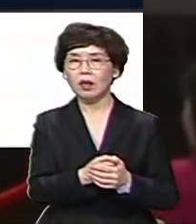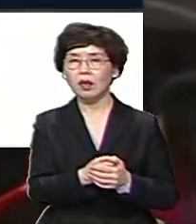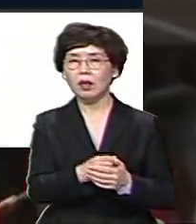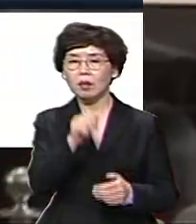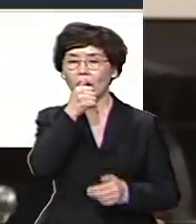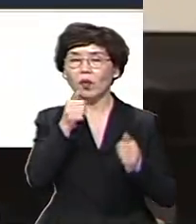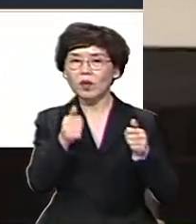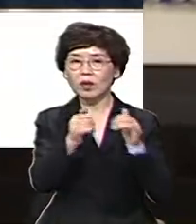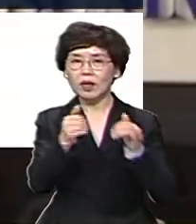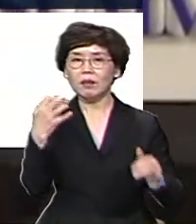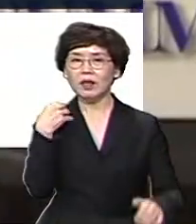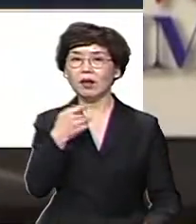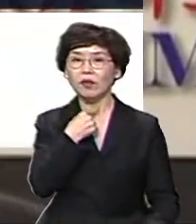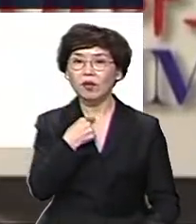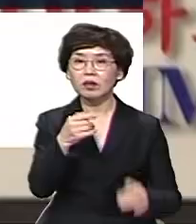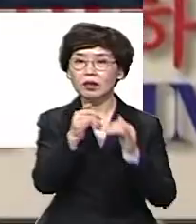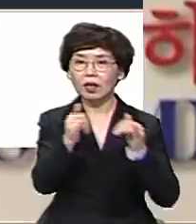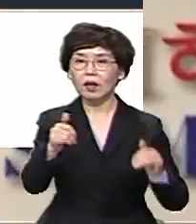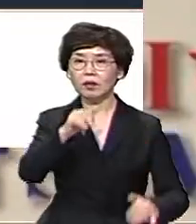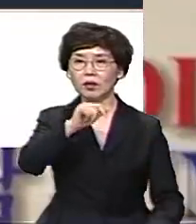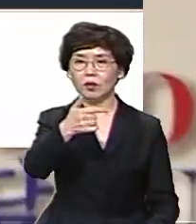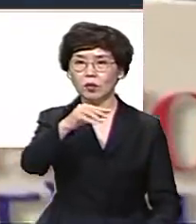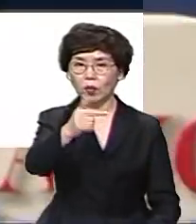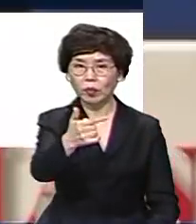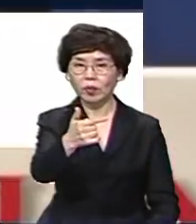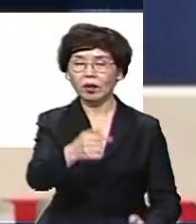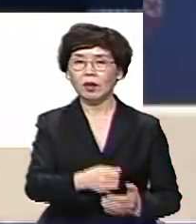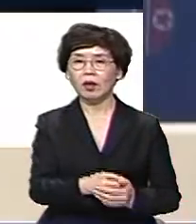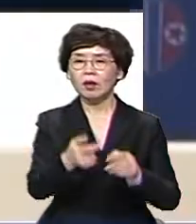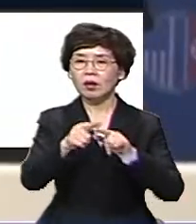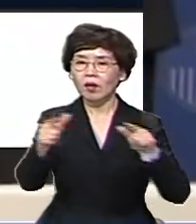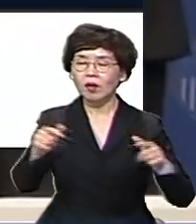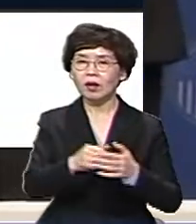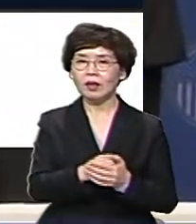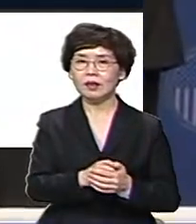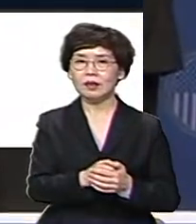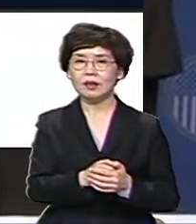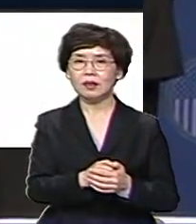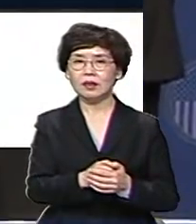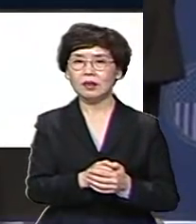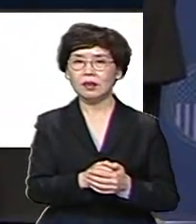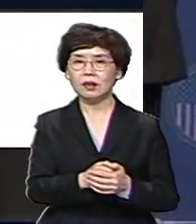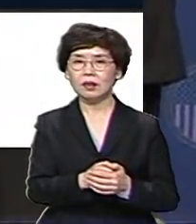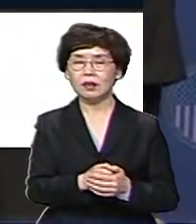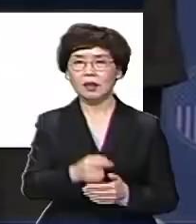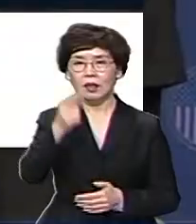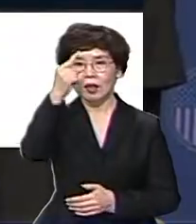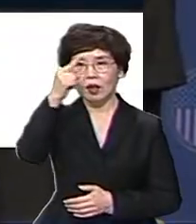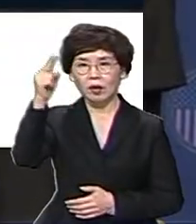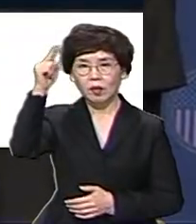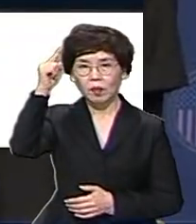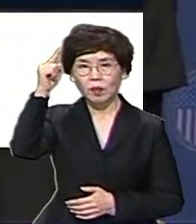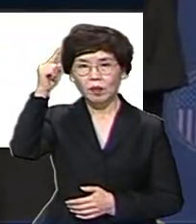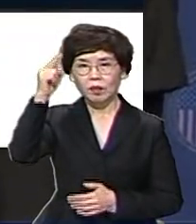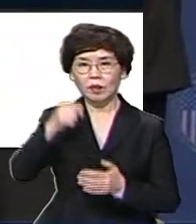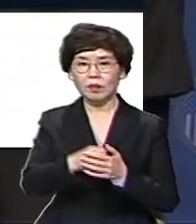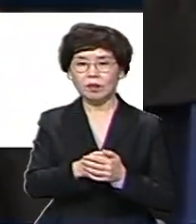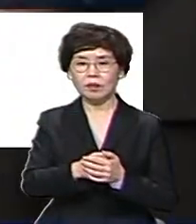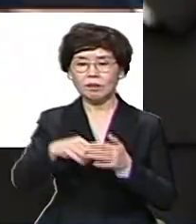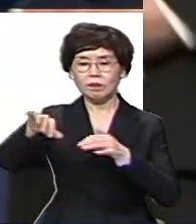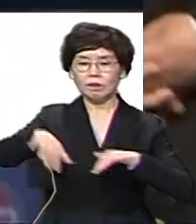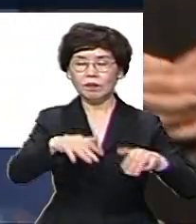워싱턴에서 일어나고 있는 거, 개인 변호사였던 코언 씨가 여러